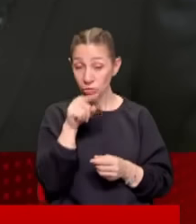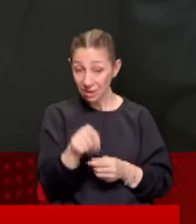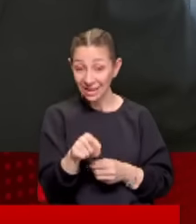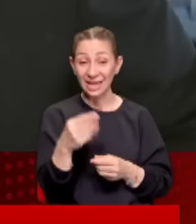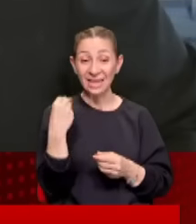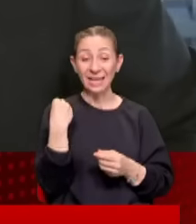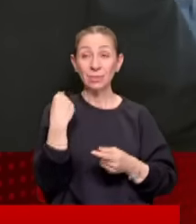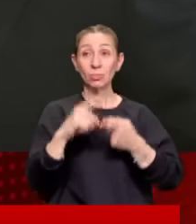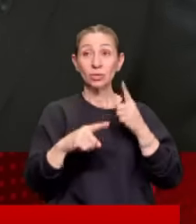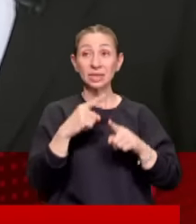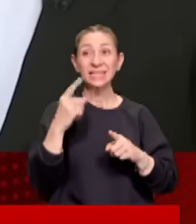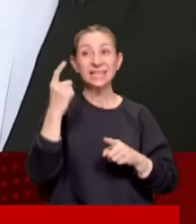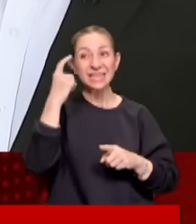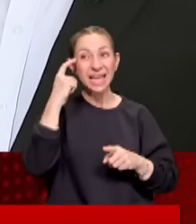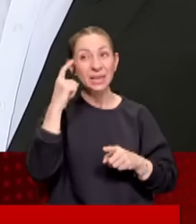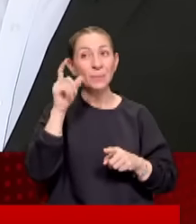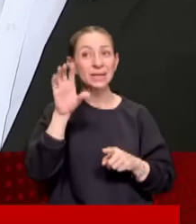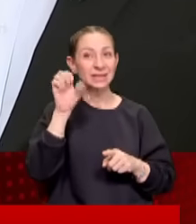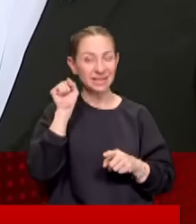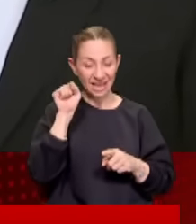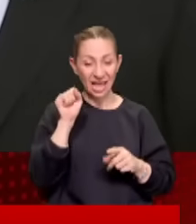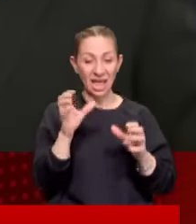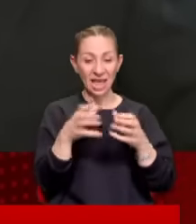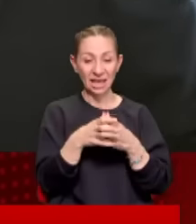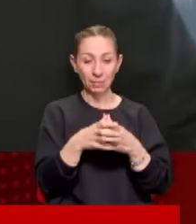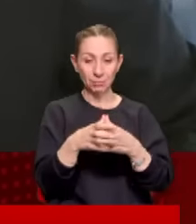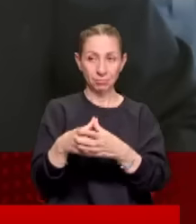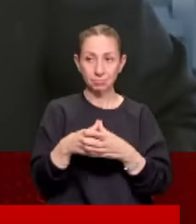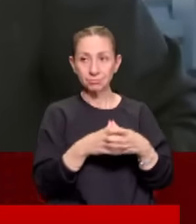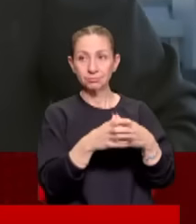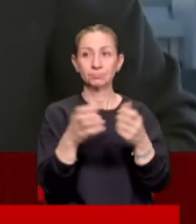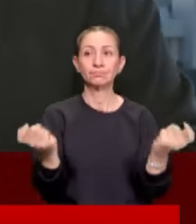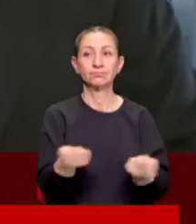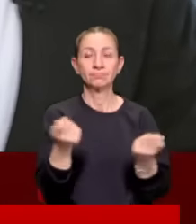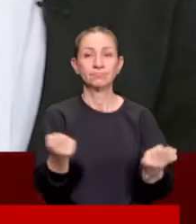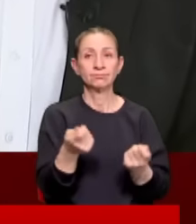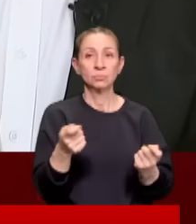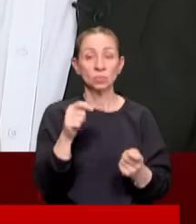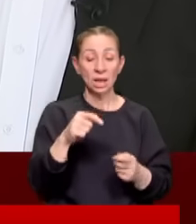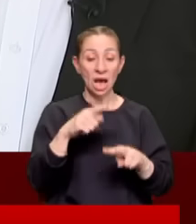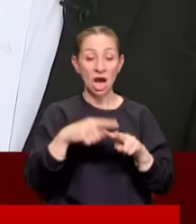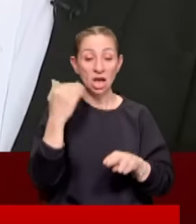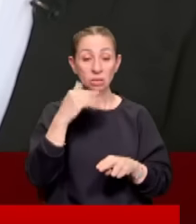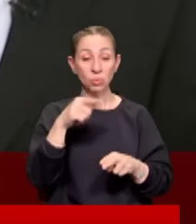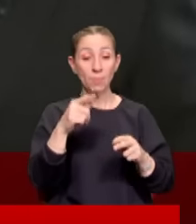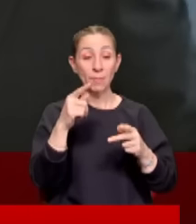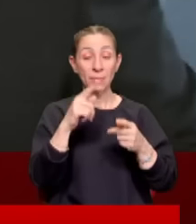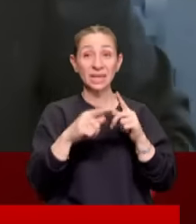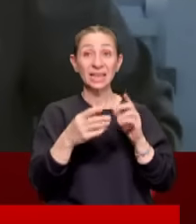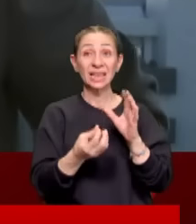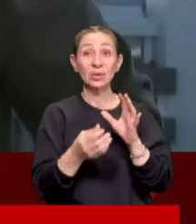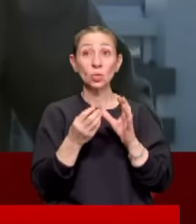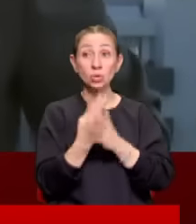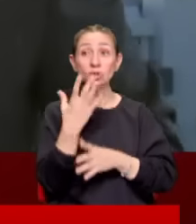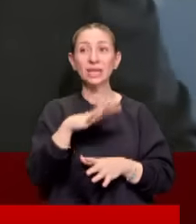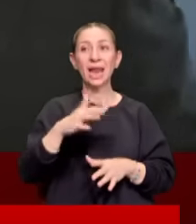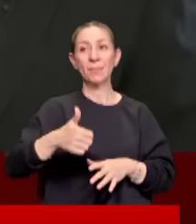nesil siyasetin tanımı da ekip halinde hareket edebilmek. Bugün Sayın Akşener bu partinin kurucu genel